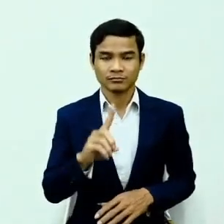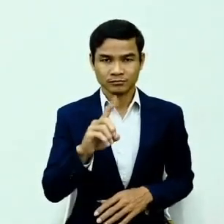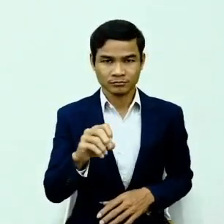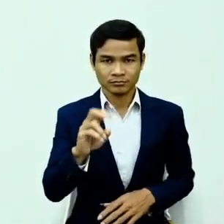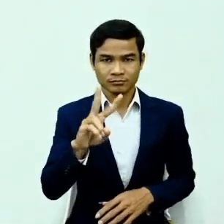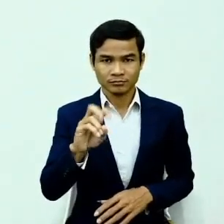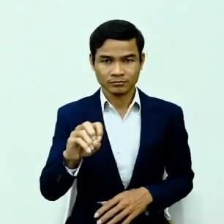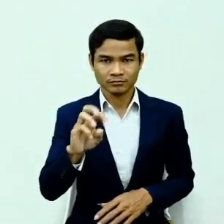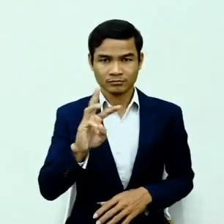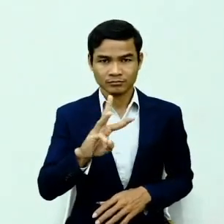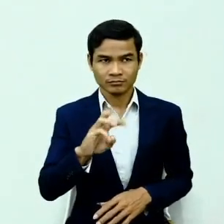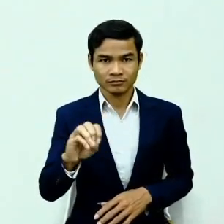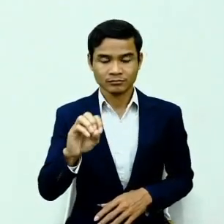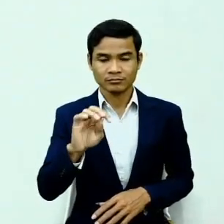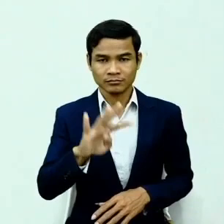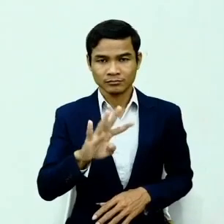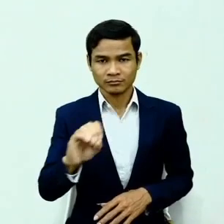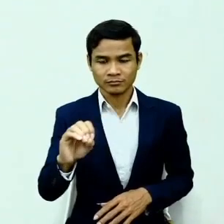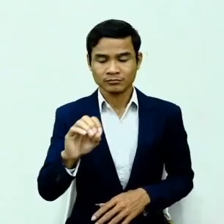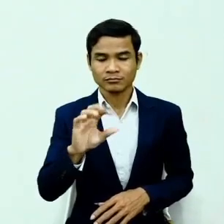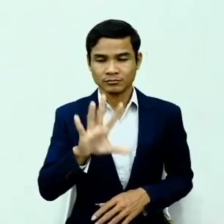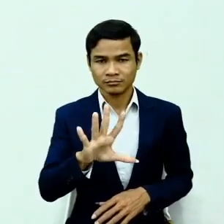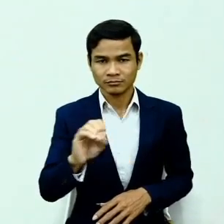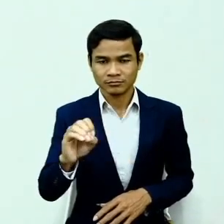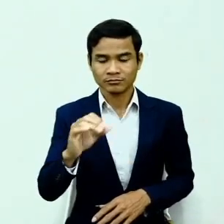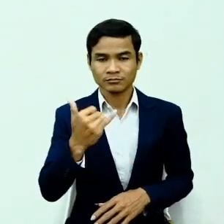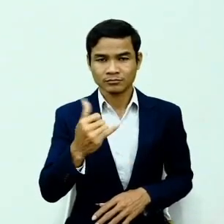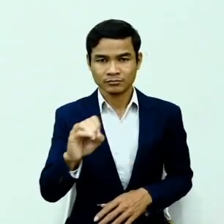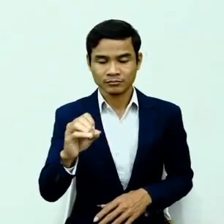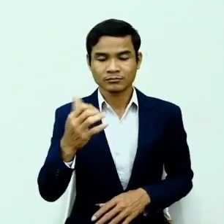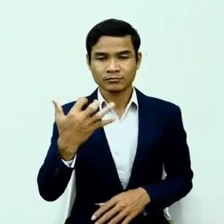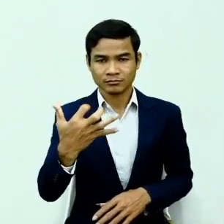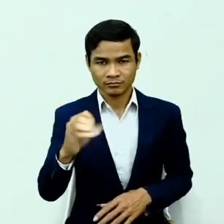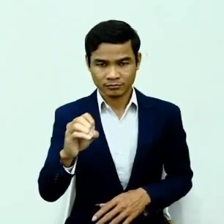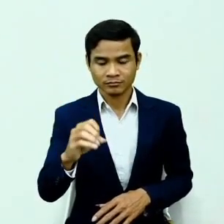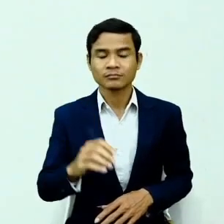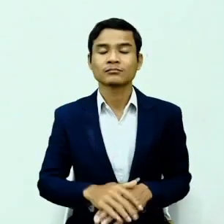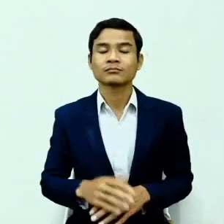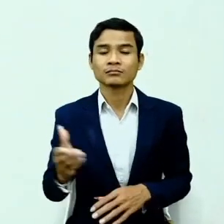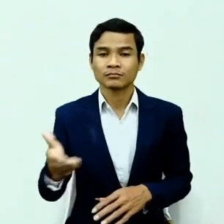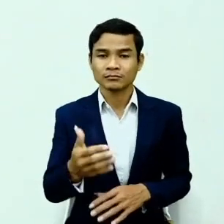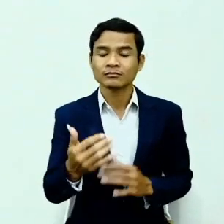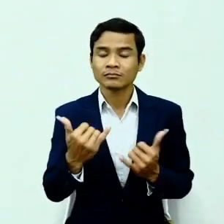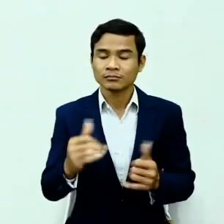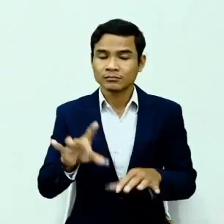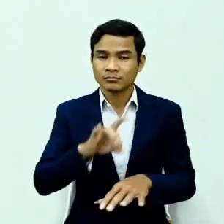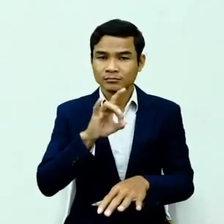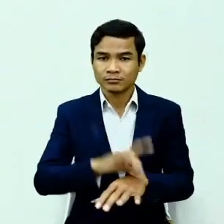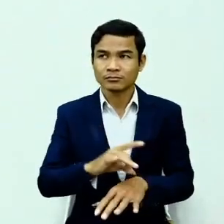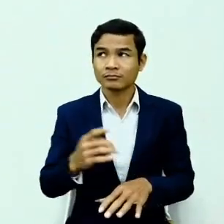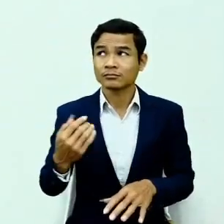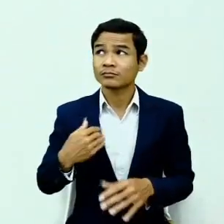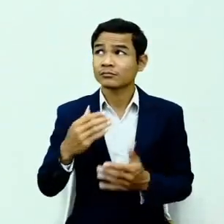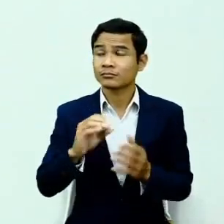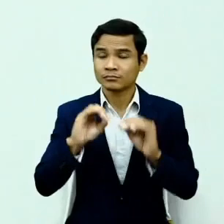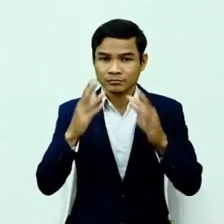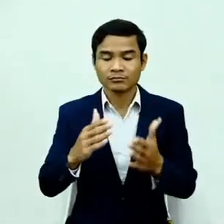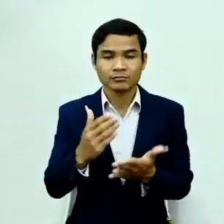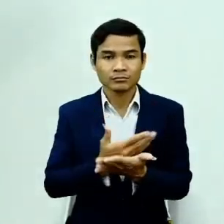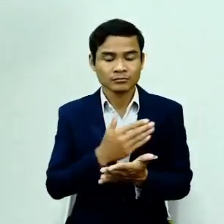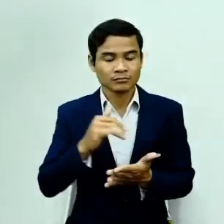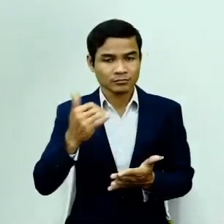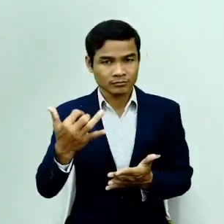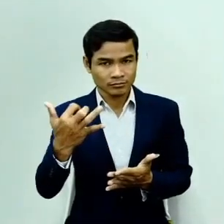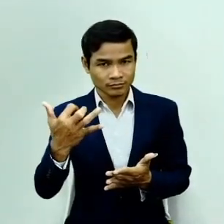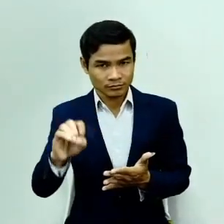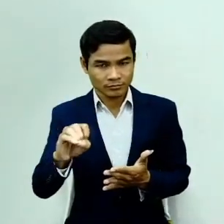đọc một phẩy xám xái hé hóc chật chà chắc bên đi nè cô nè xá chá nè xá